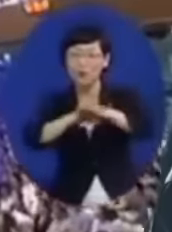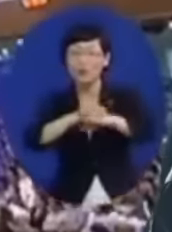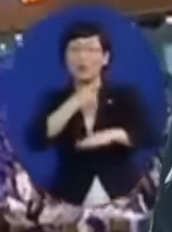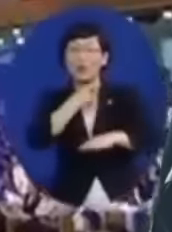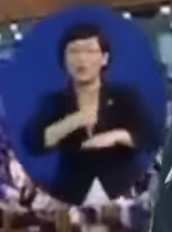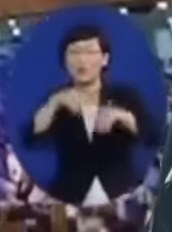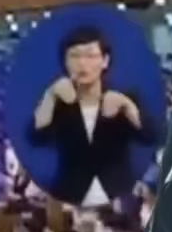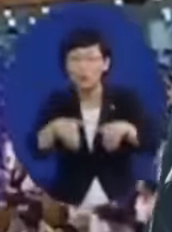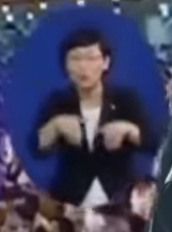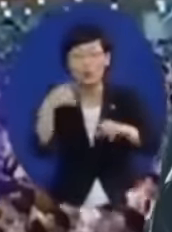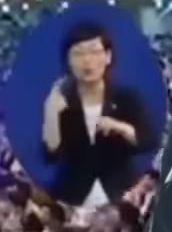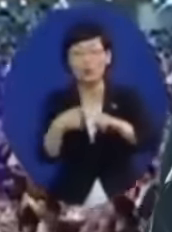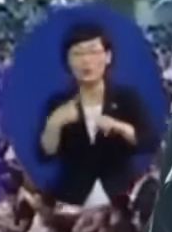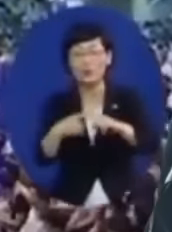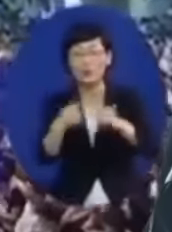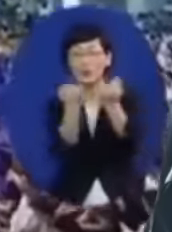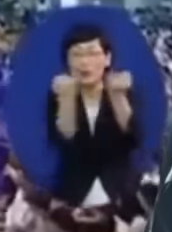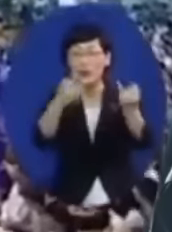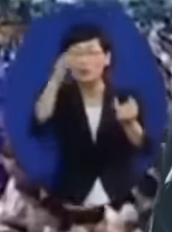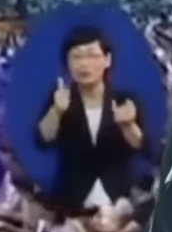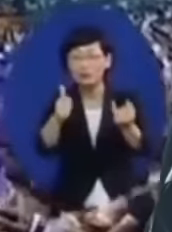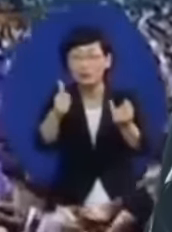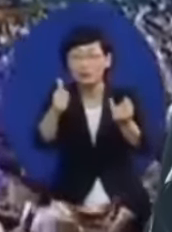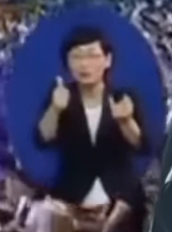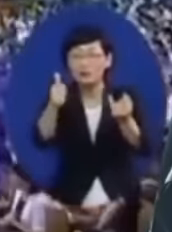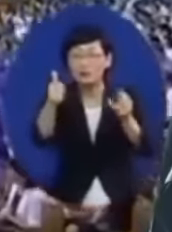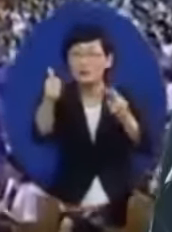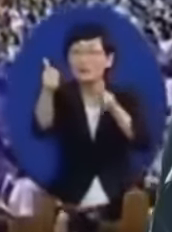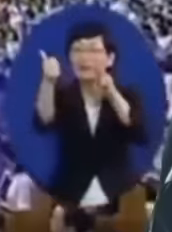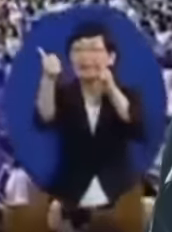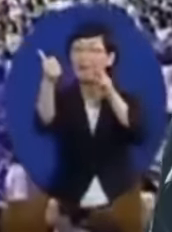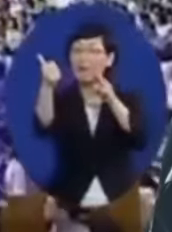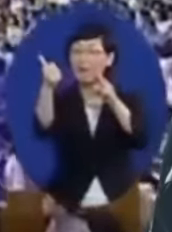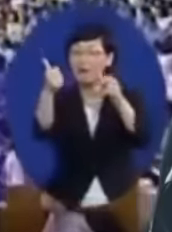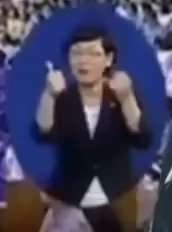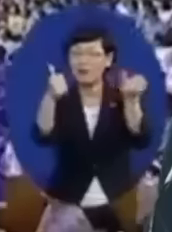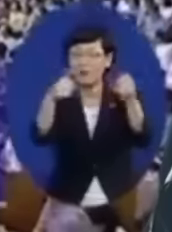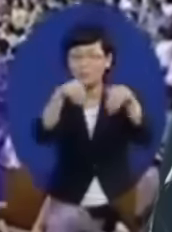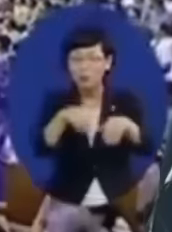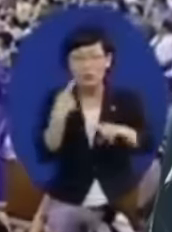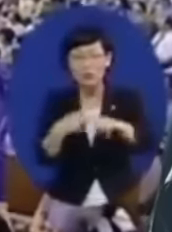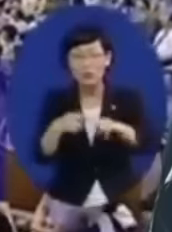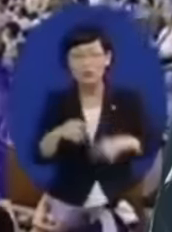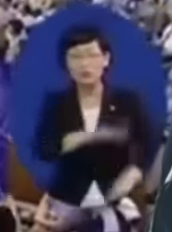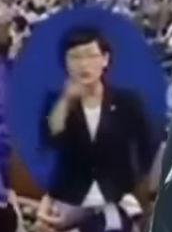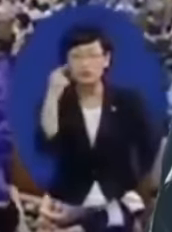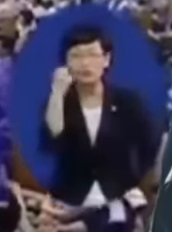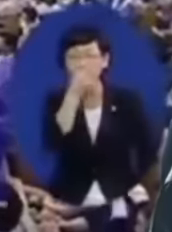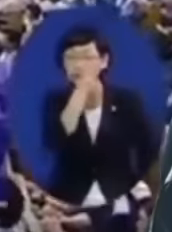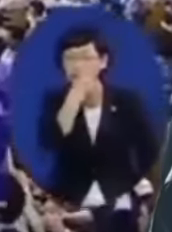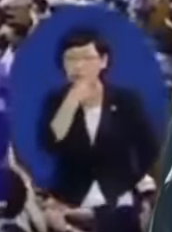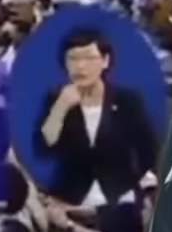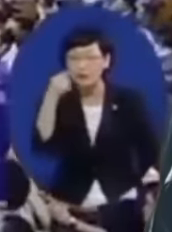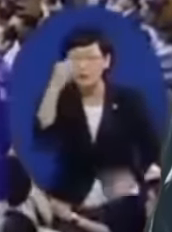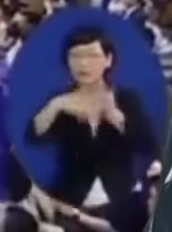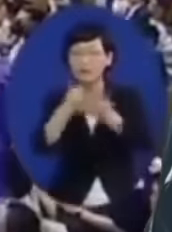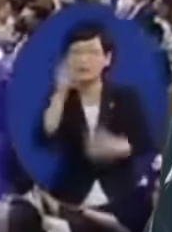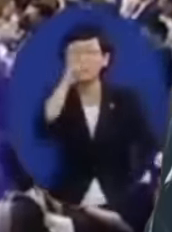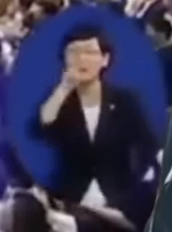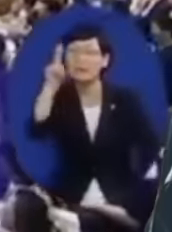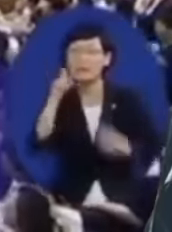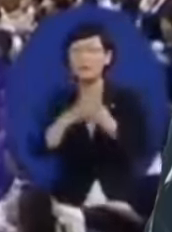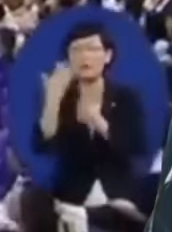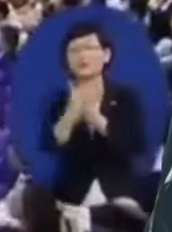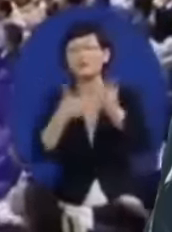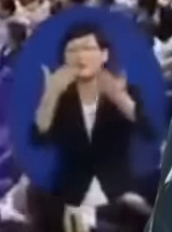눈같이 여주인의 손을 바라보는 여종의 눈같이 우리의 눈이 야훼 우리 하나님을 바라보며 우리에게 은혜 베풀어